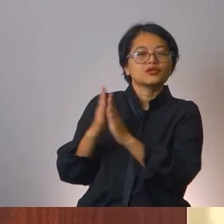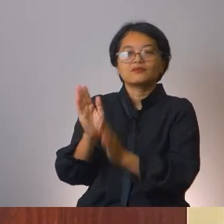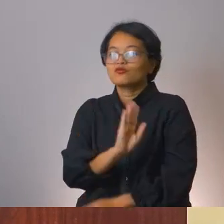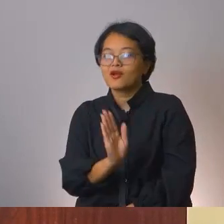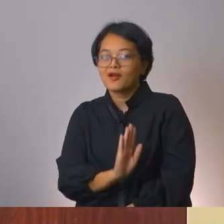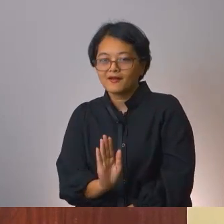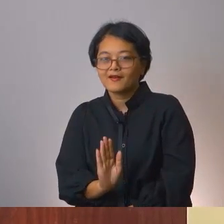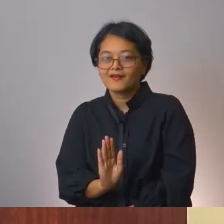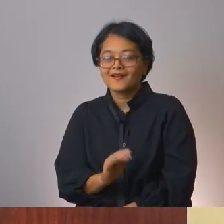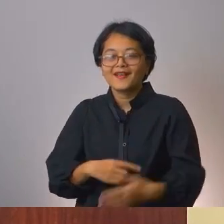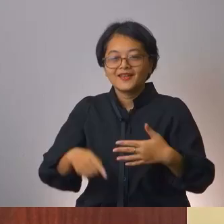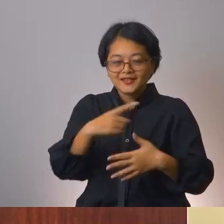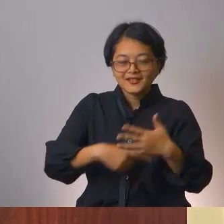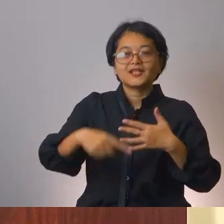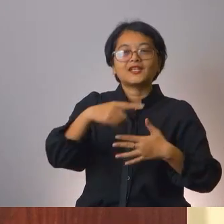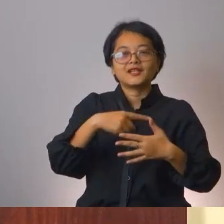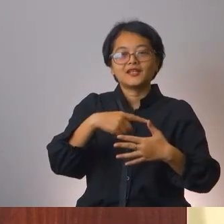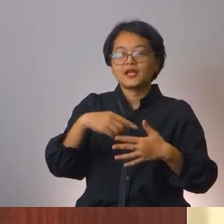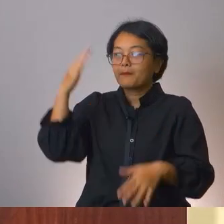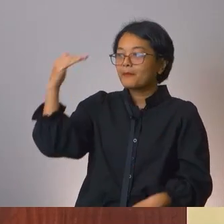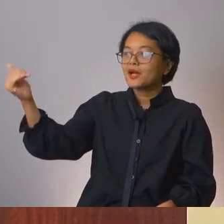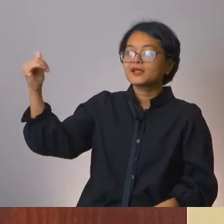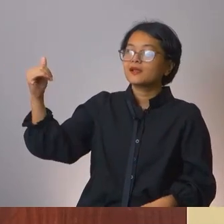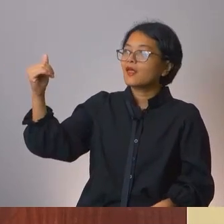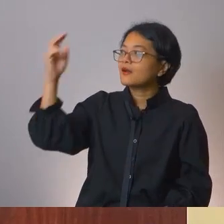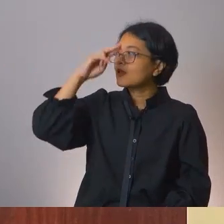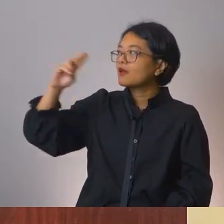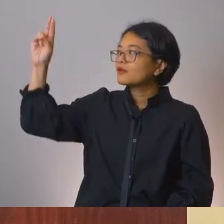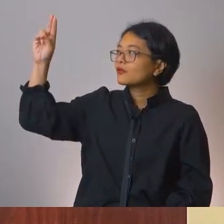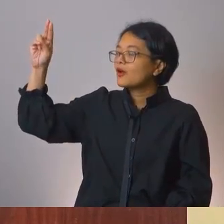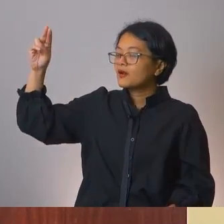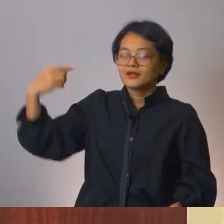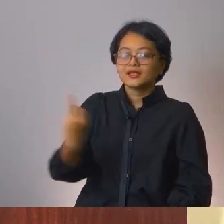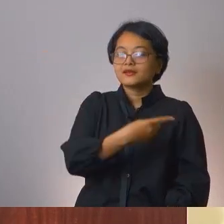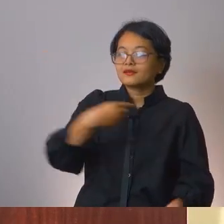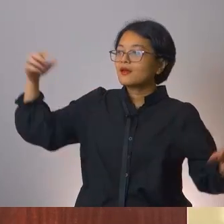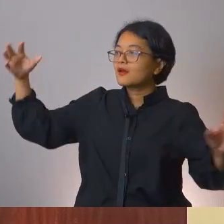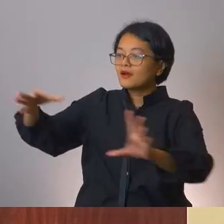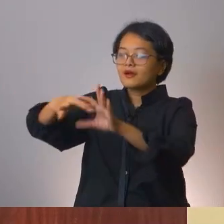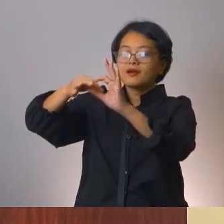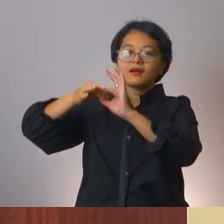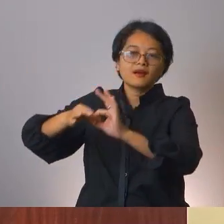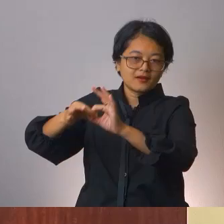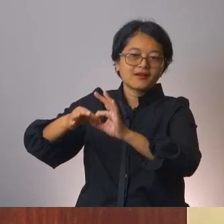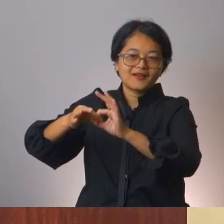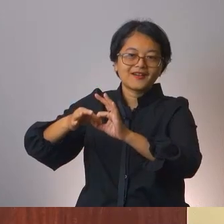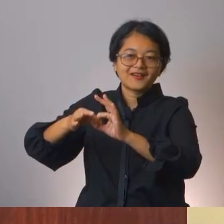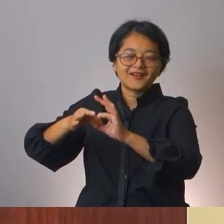adalah panggilan rekonsiliasi Allah. Allah mengasihi, maka Allah memulihkan